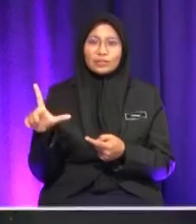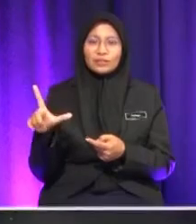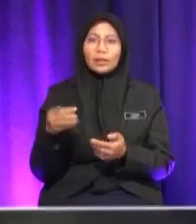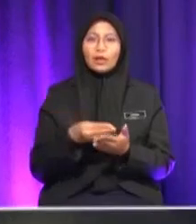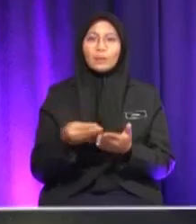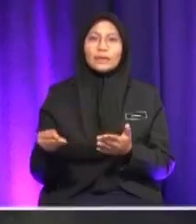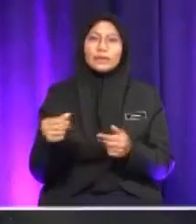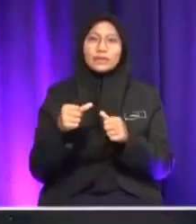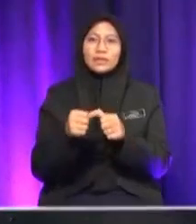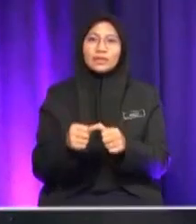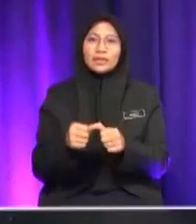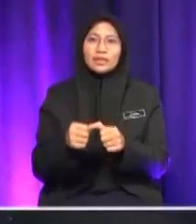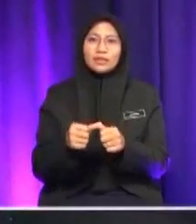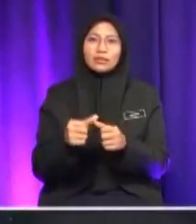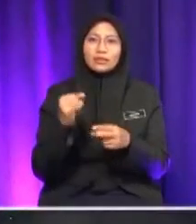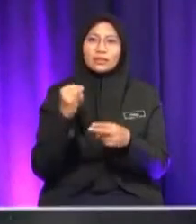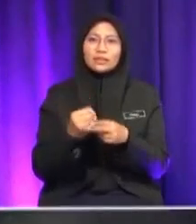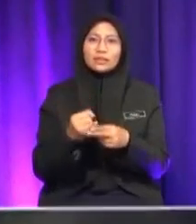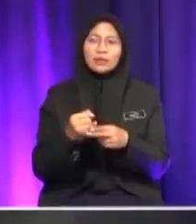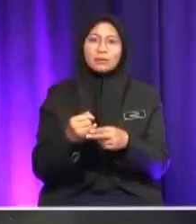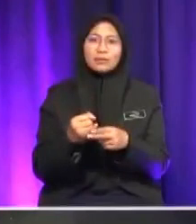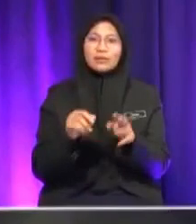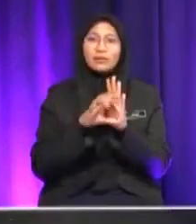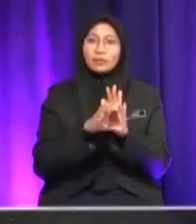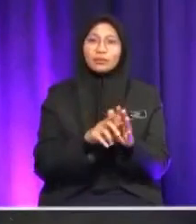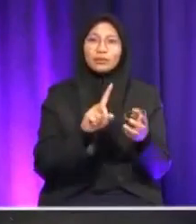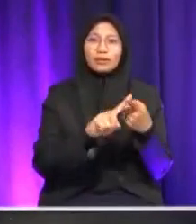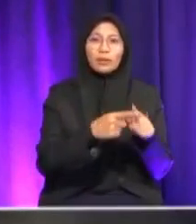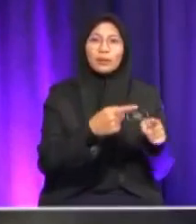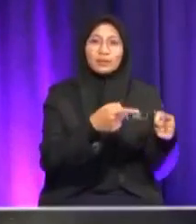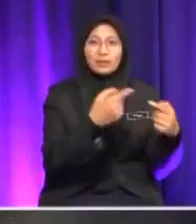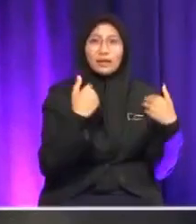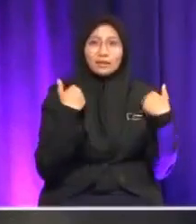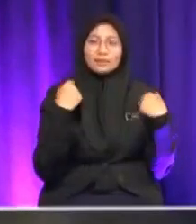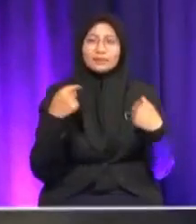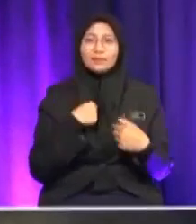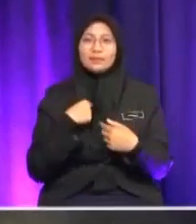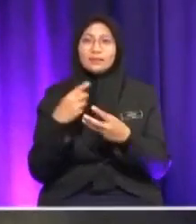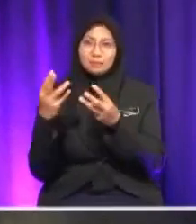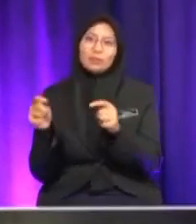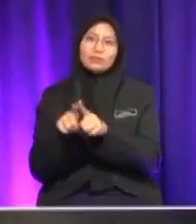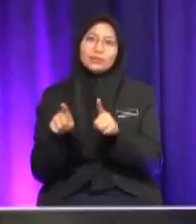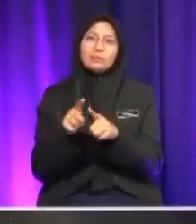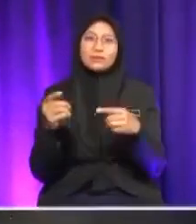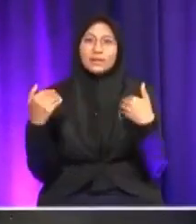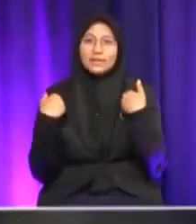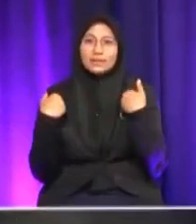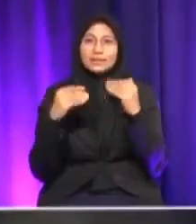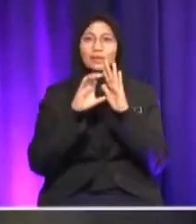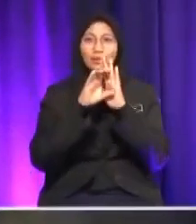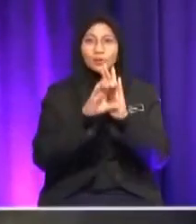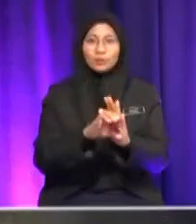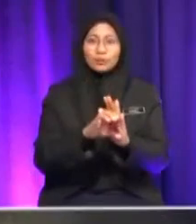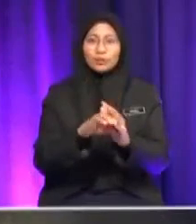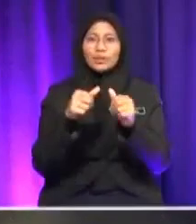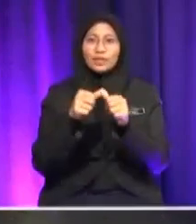jelaskan tadi, Yuyu. Kawan ada, kita pun nak ada. Abang ada, kita pun nak ada. Itu contohnya di mana kita beli ikut